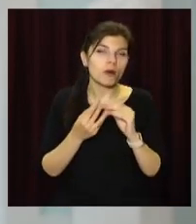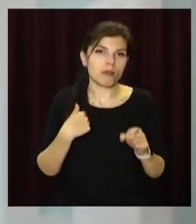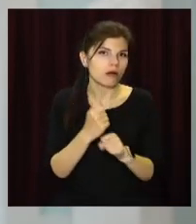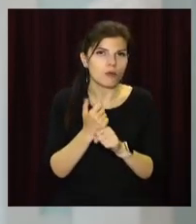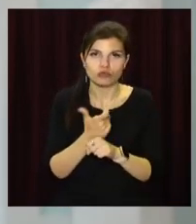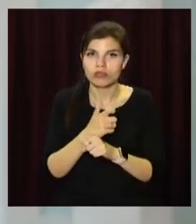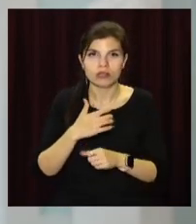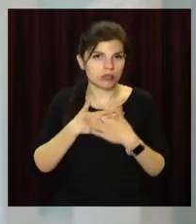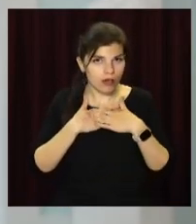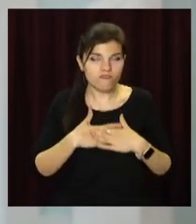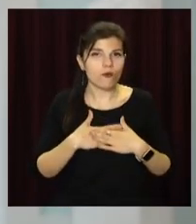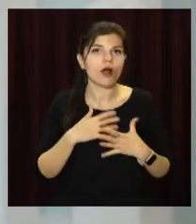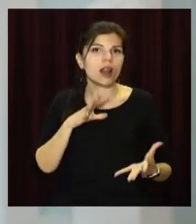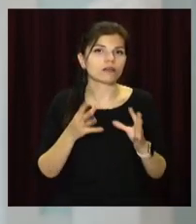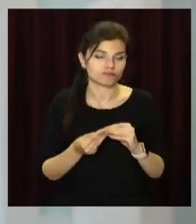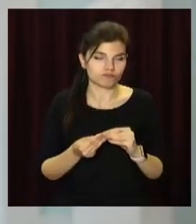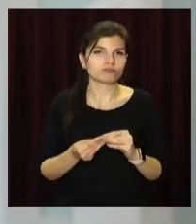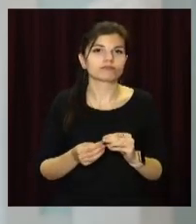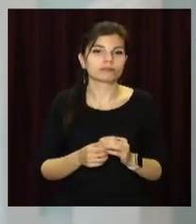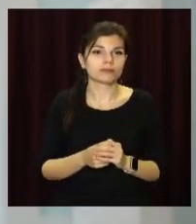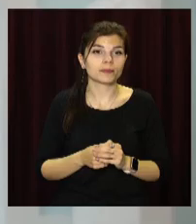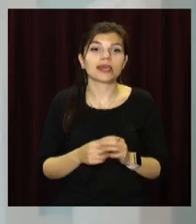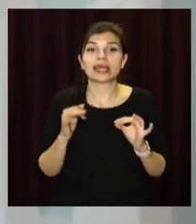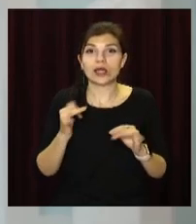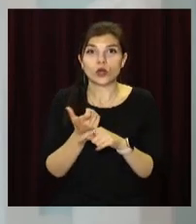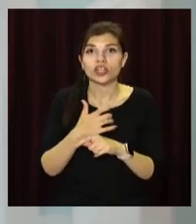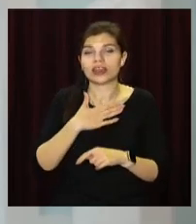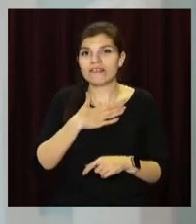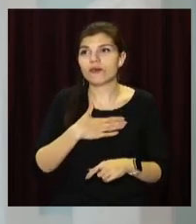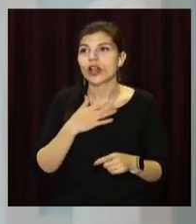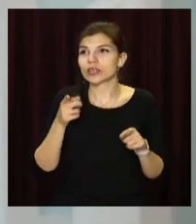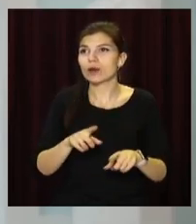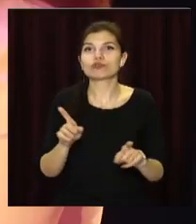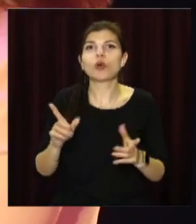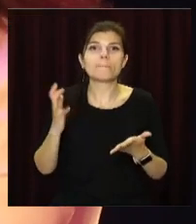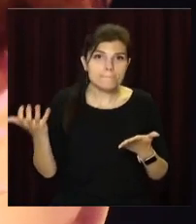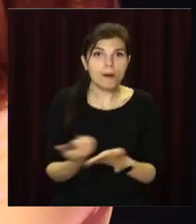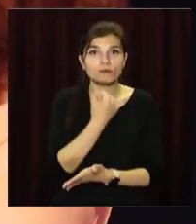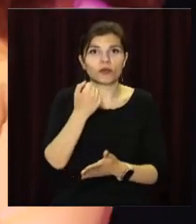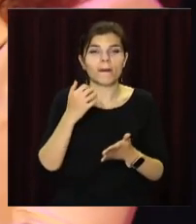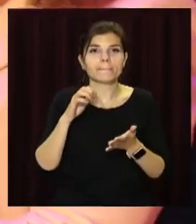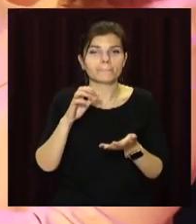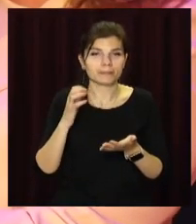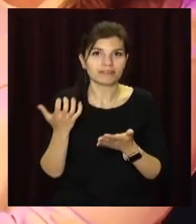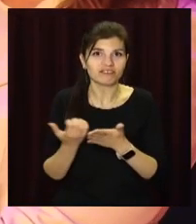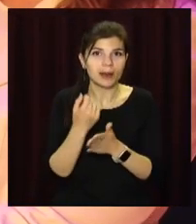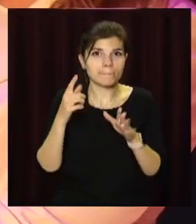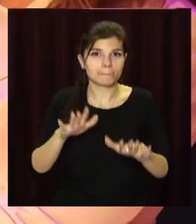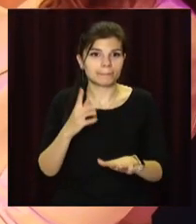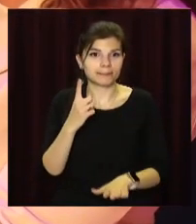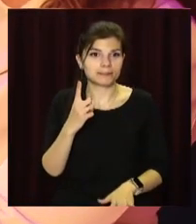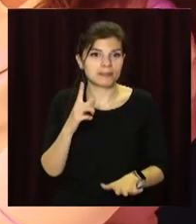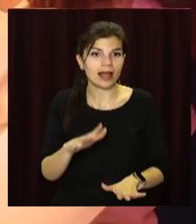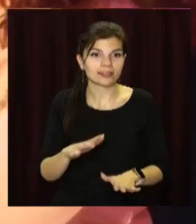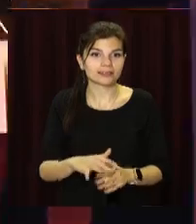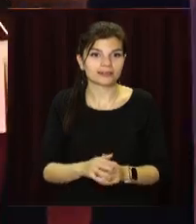довольны результатом, ну и очень довольны тем, что получилось занять призовое место. Загалом на перший міський етап